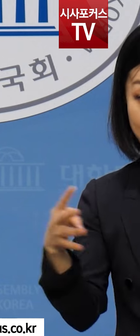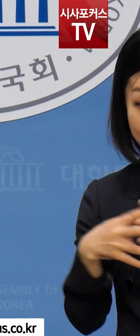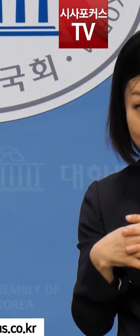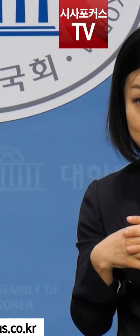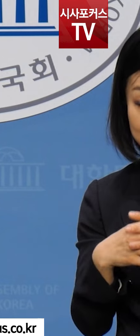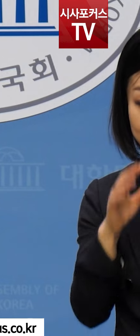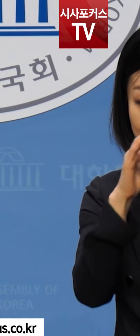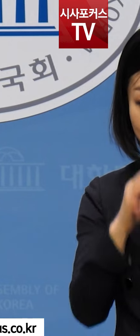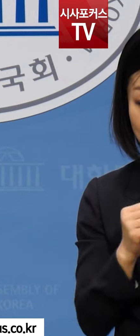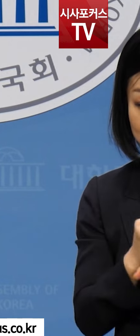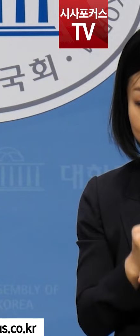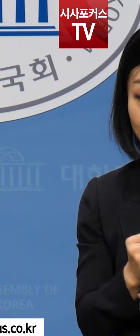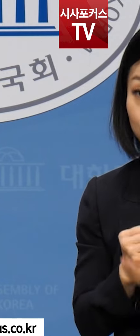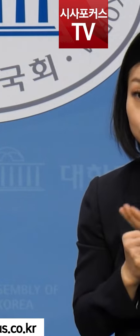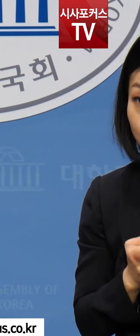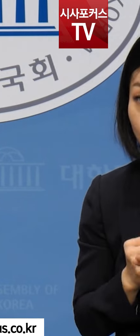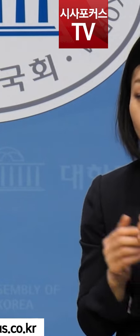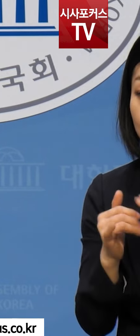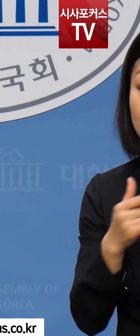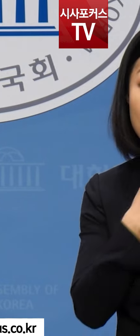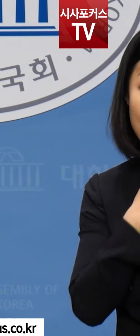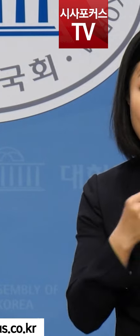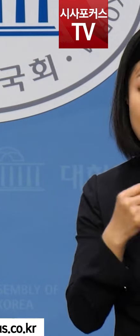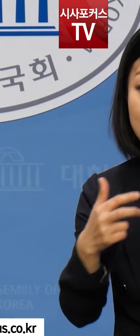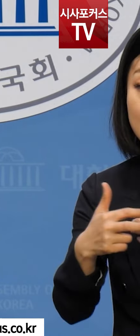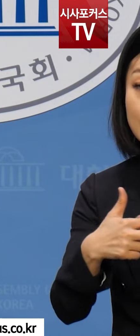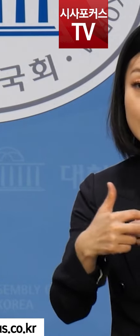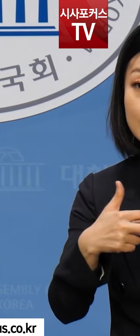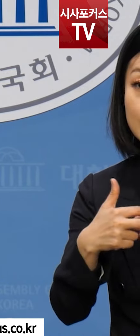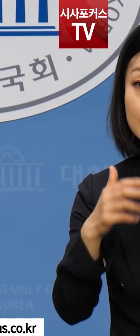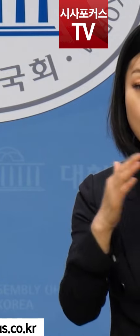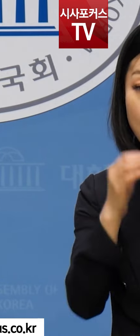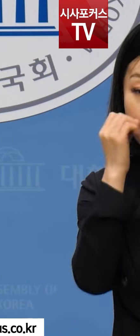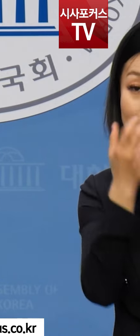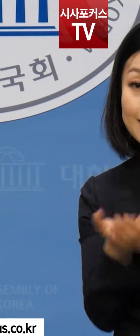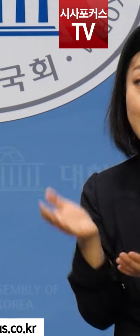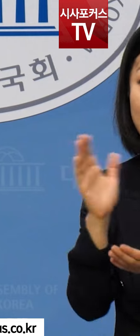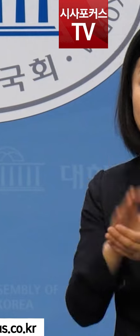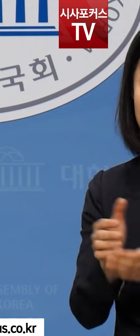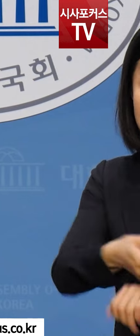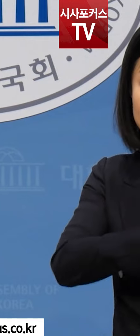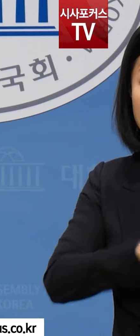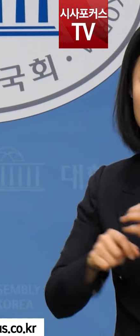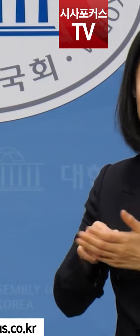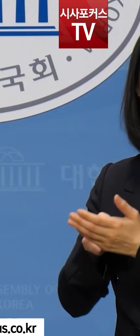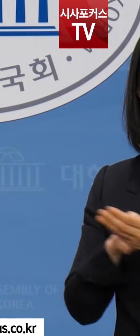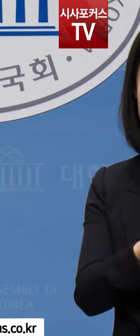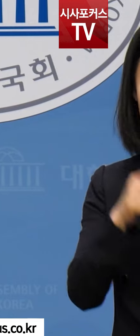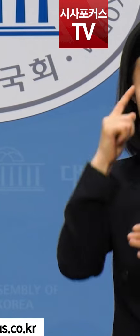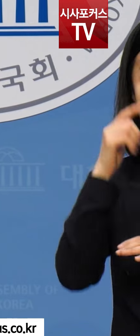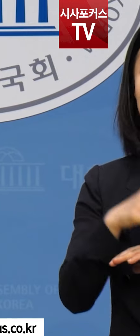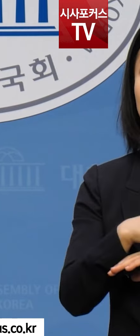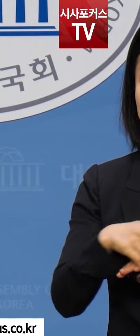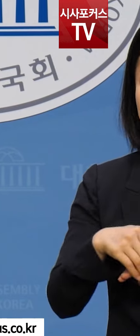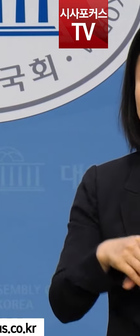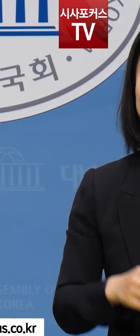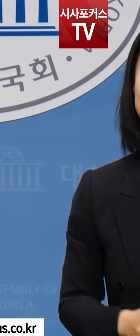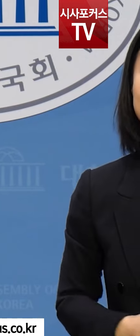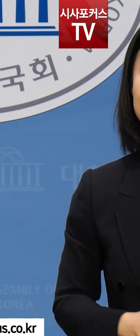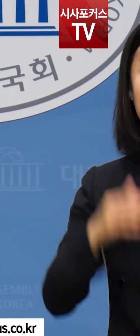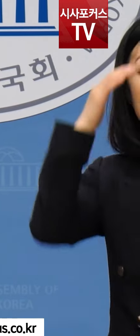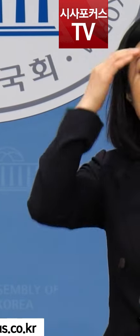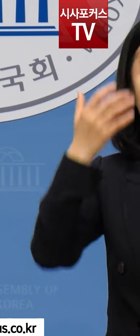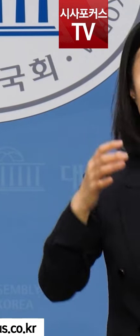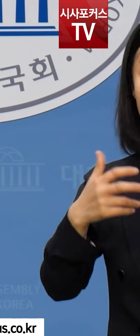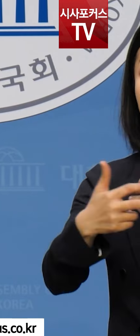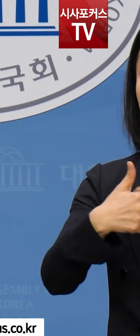막고 국민들이 원하는 의료개혁을 적극적으로 추진해 갈 예정입니다.